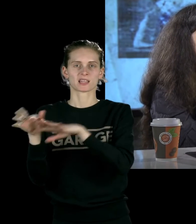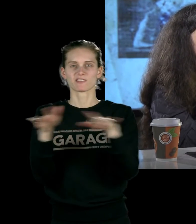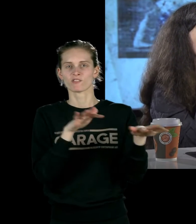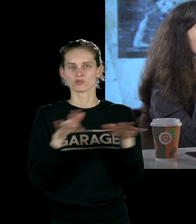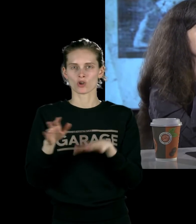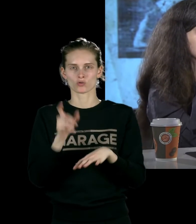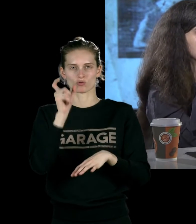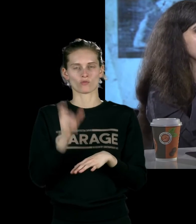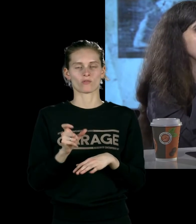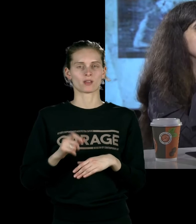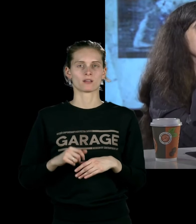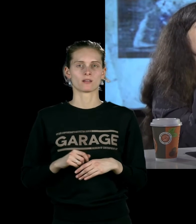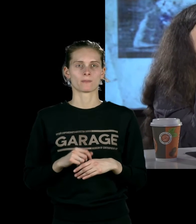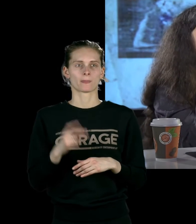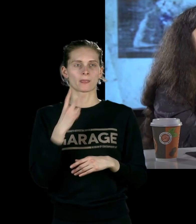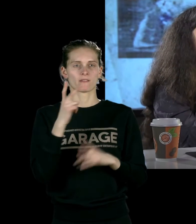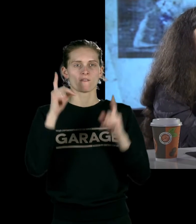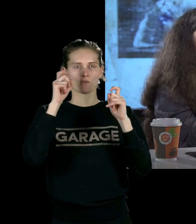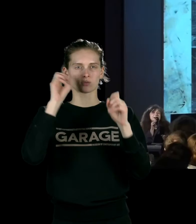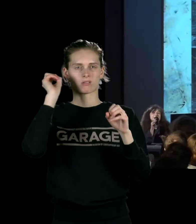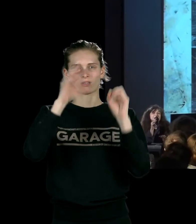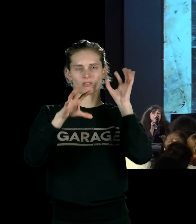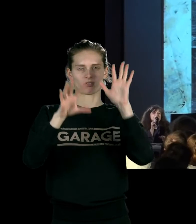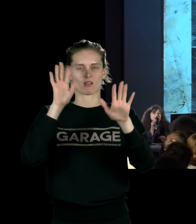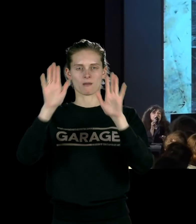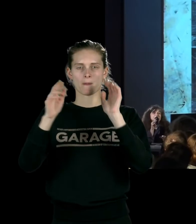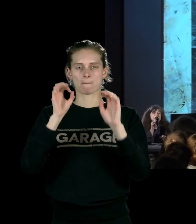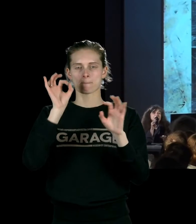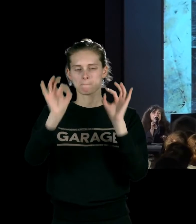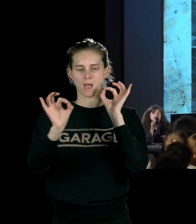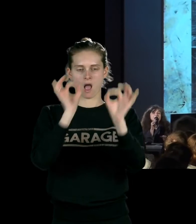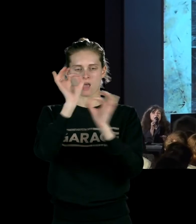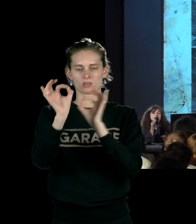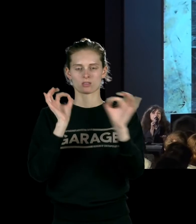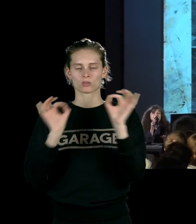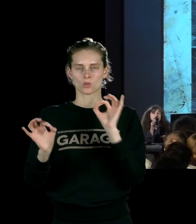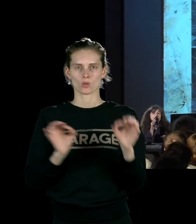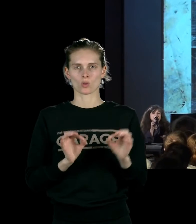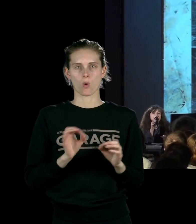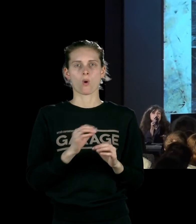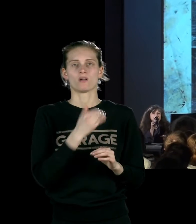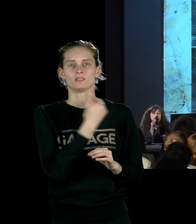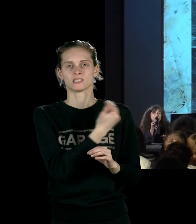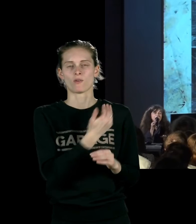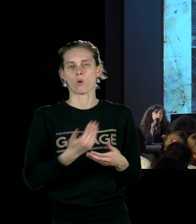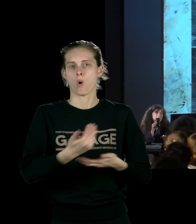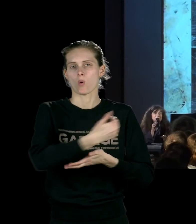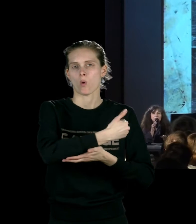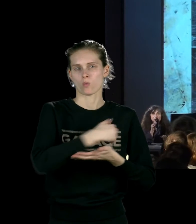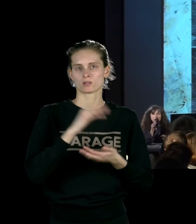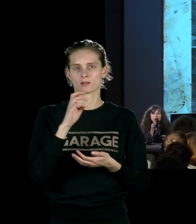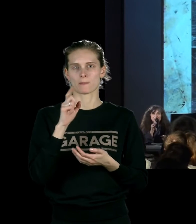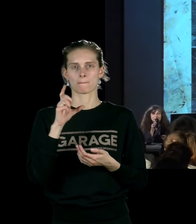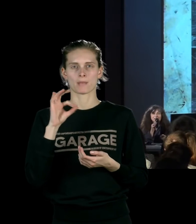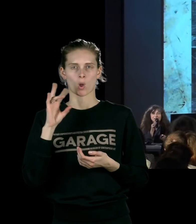это вот эти заляпанные фотографии. Это фотография из коллекции Фрэнсиса Бэкона, который был